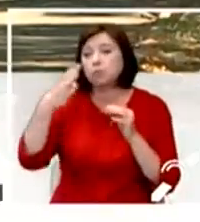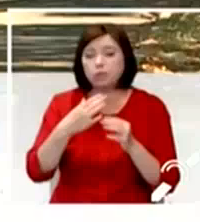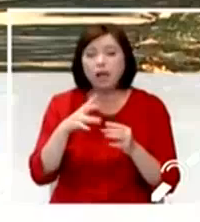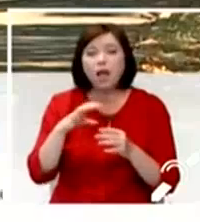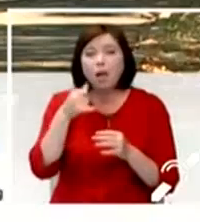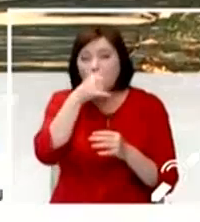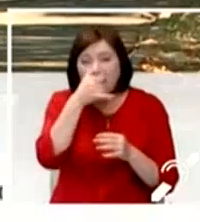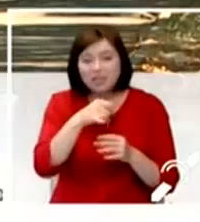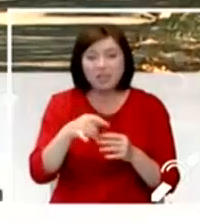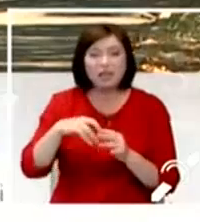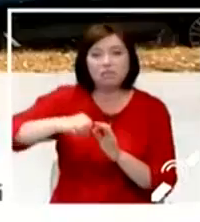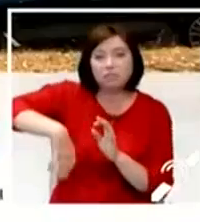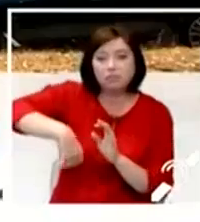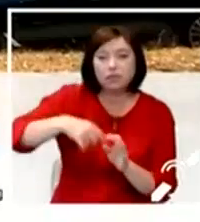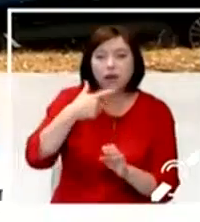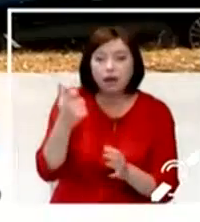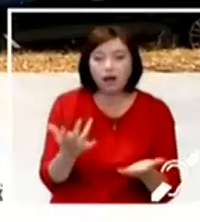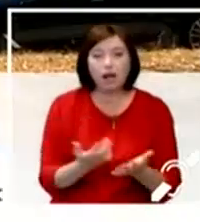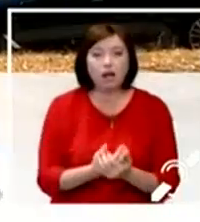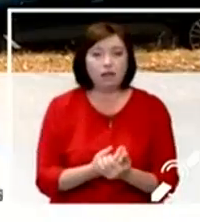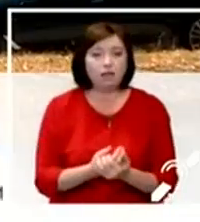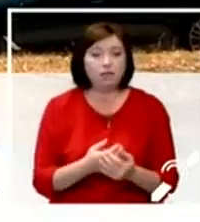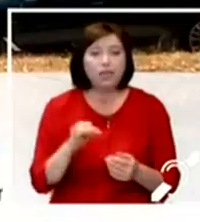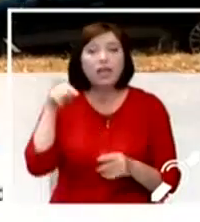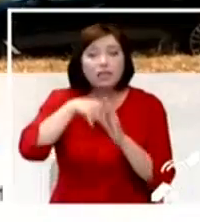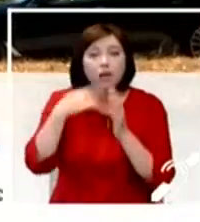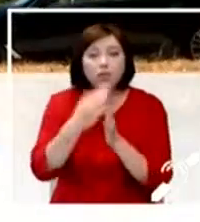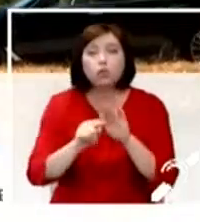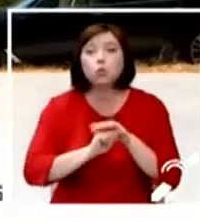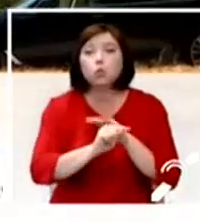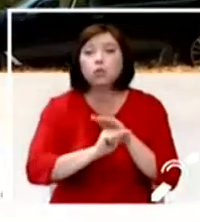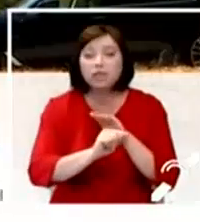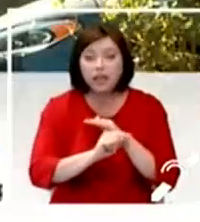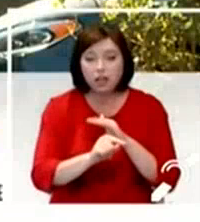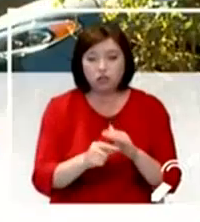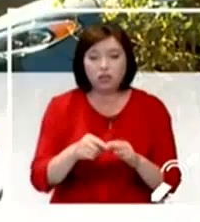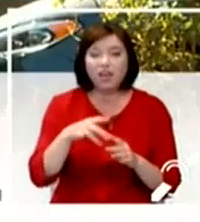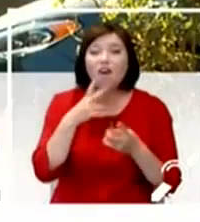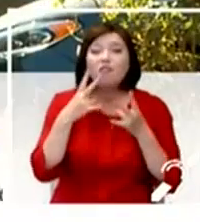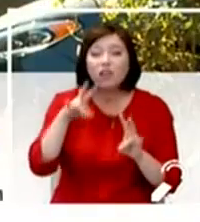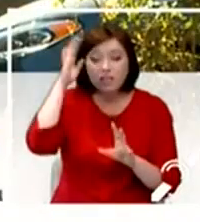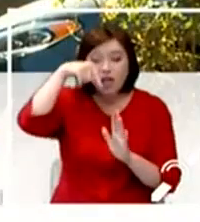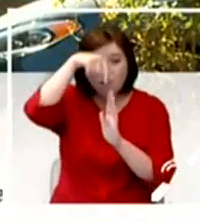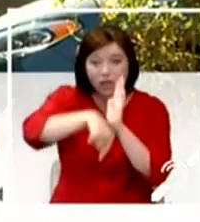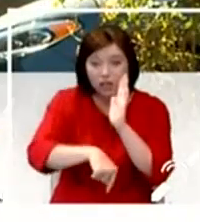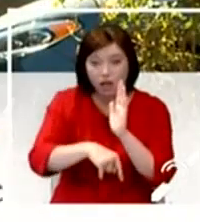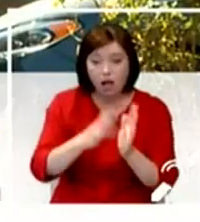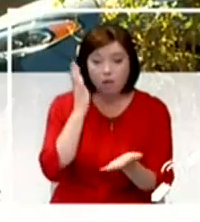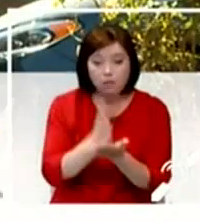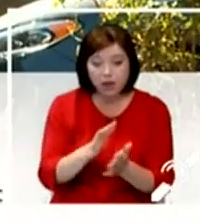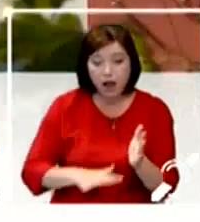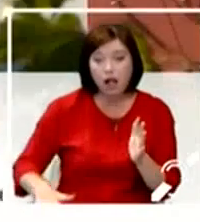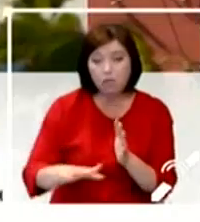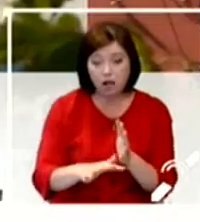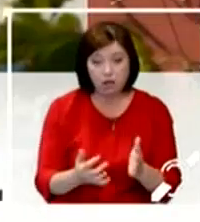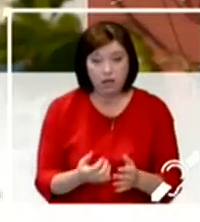benzină, gaz, dar de pe teritorii sunt scurgi masive de ape poluate, produs petroliere direct în raiile